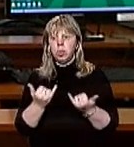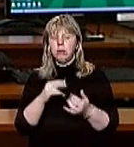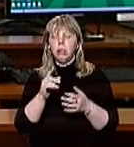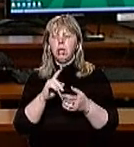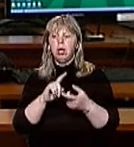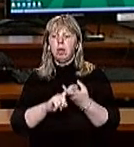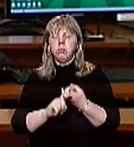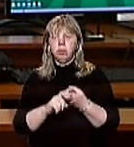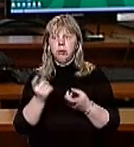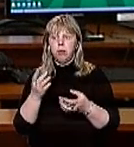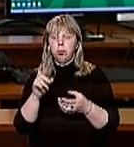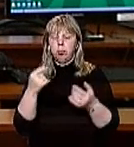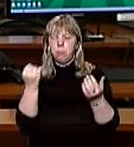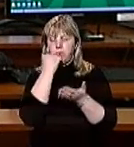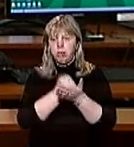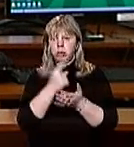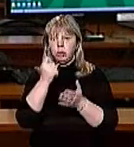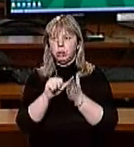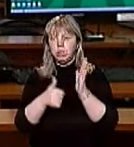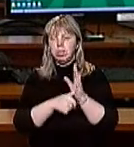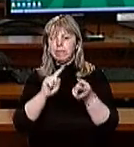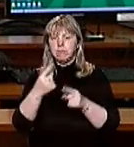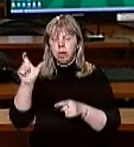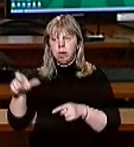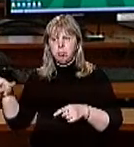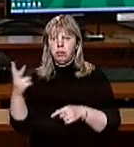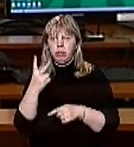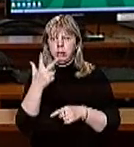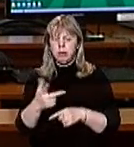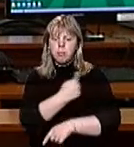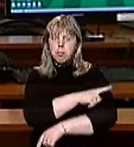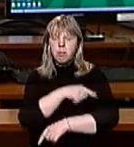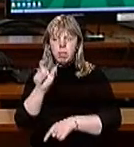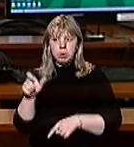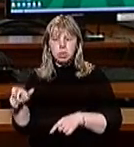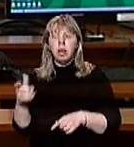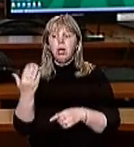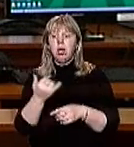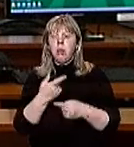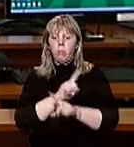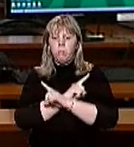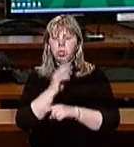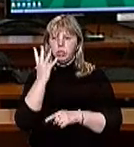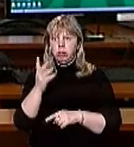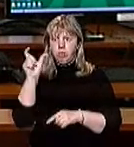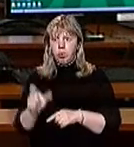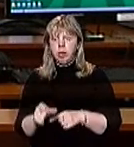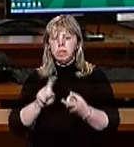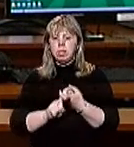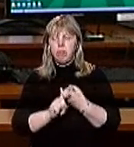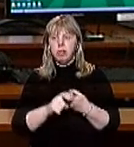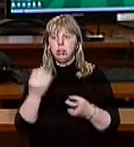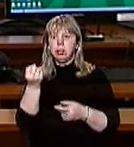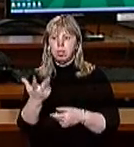діагноз COVID-19 підтверджений у 116 закарпатців. 23 з них – медики. За весь період померли 4 людей з